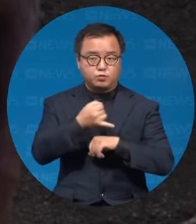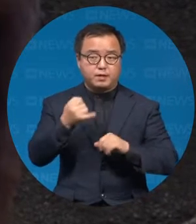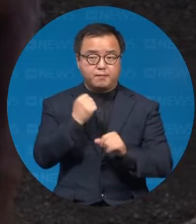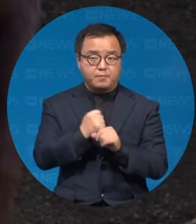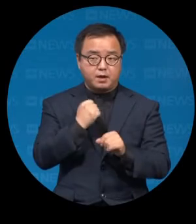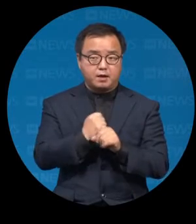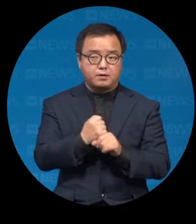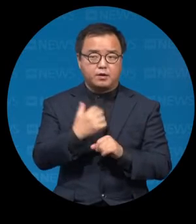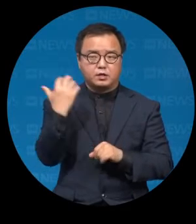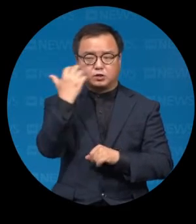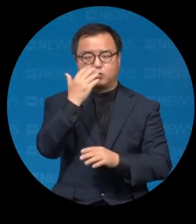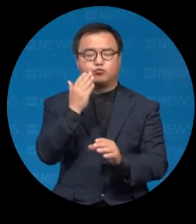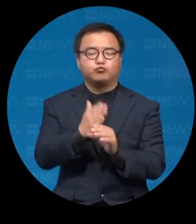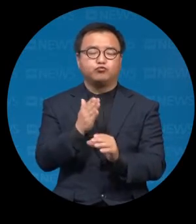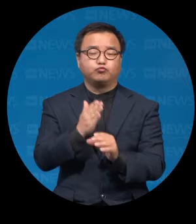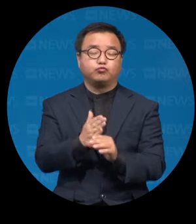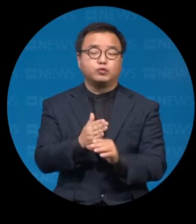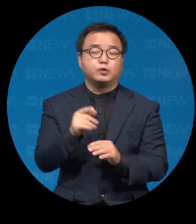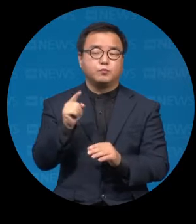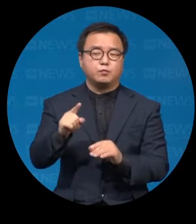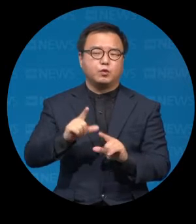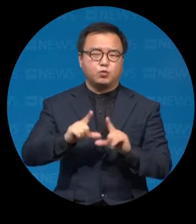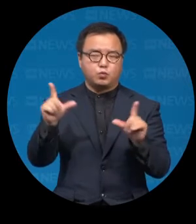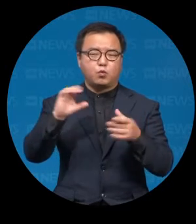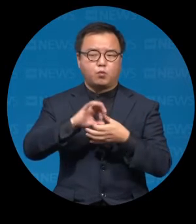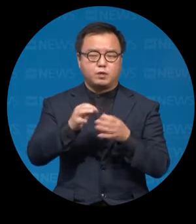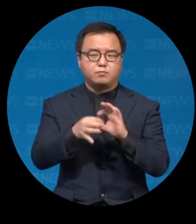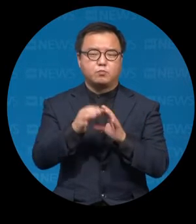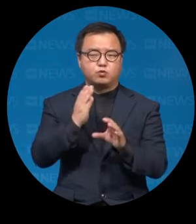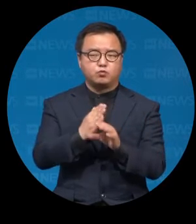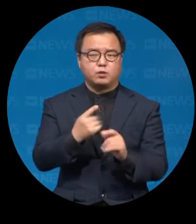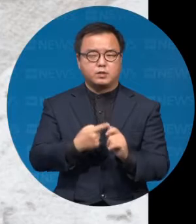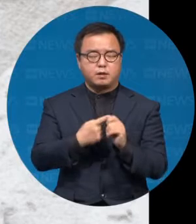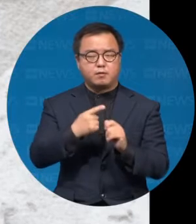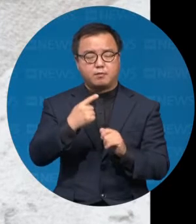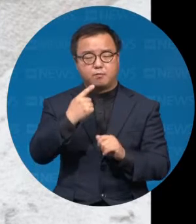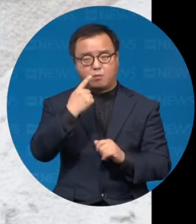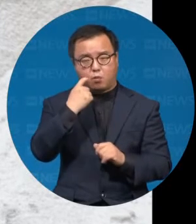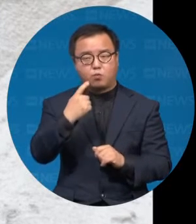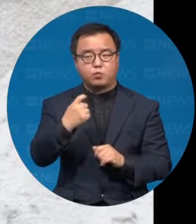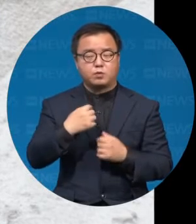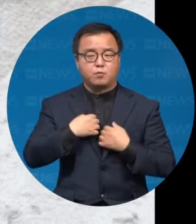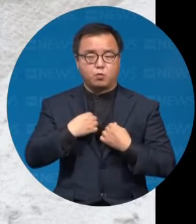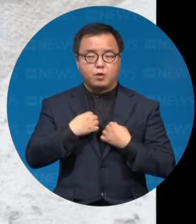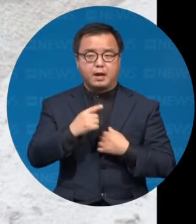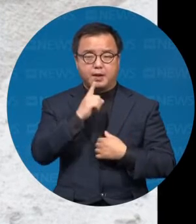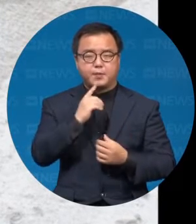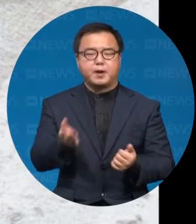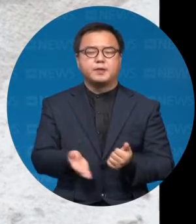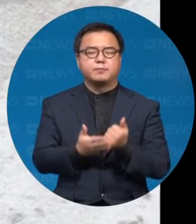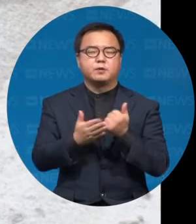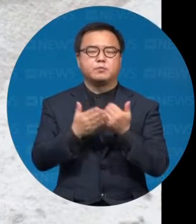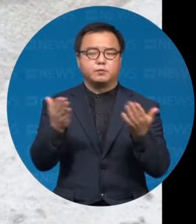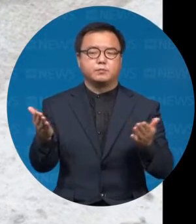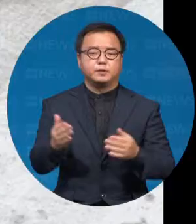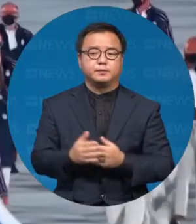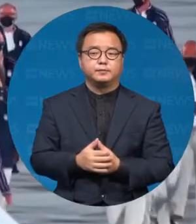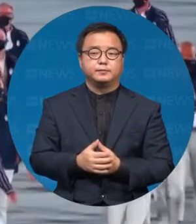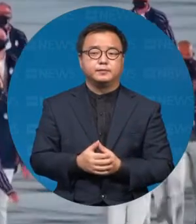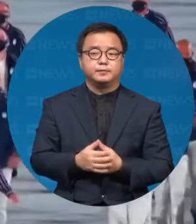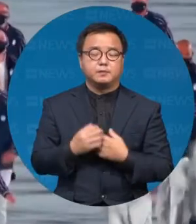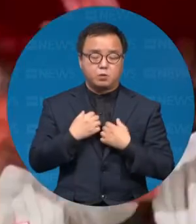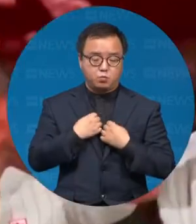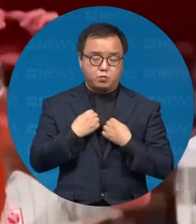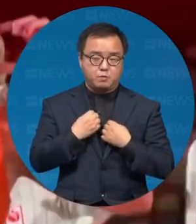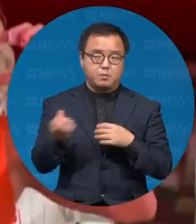유니폼은 도쿄올림픽에서 가장 세련된 유니폼으로 평가받으며 패션계의 찬사를 받았습니다.